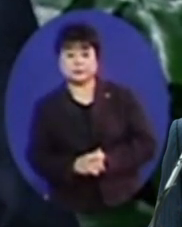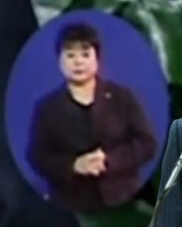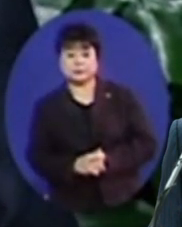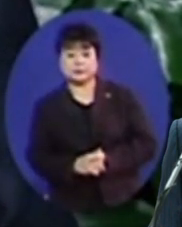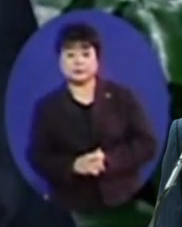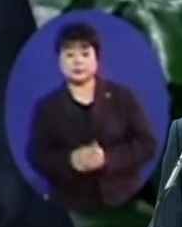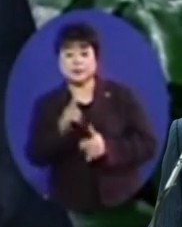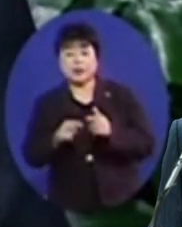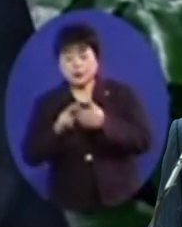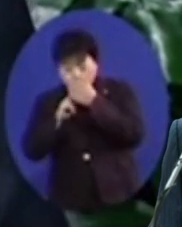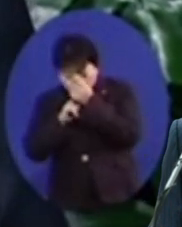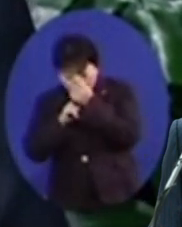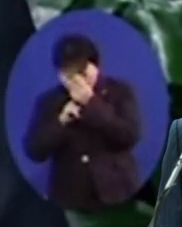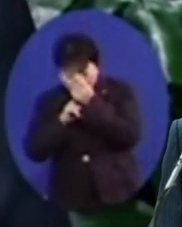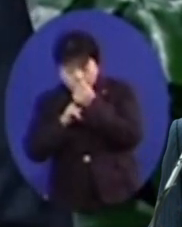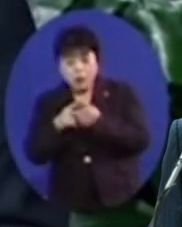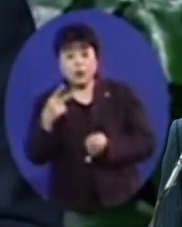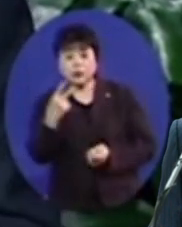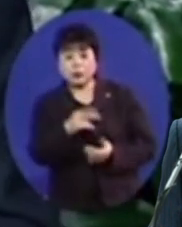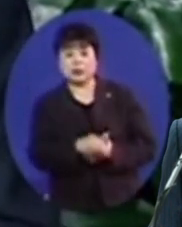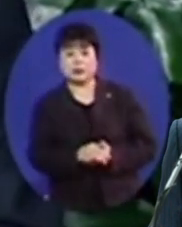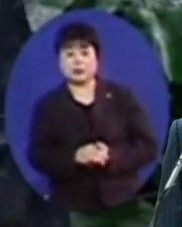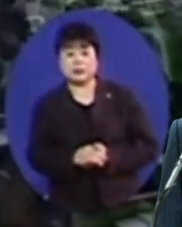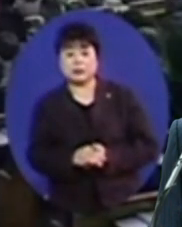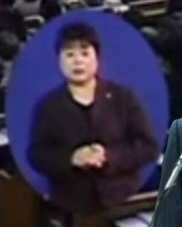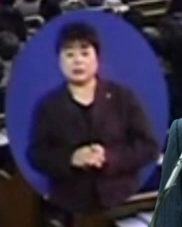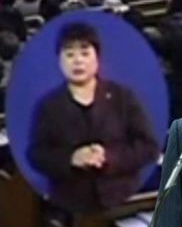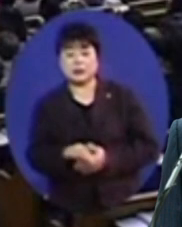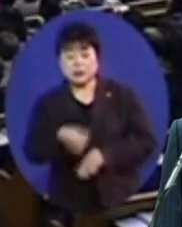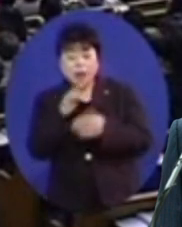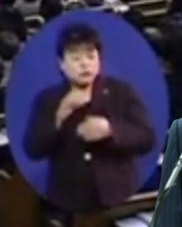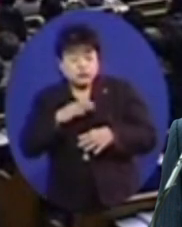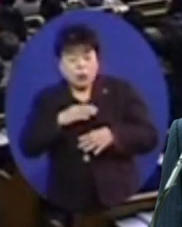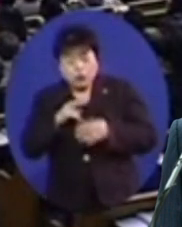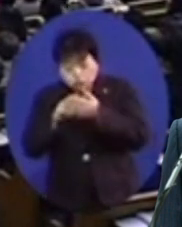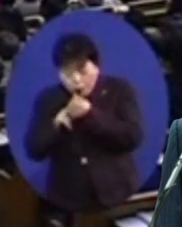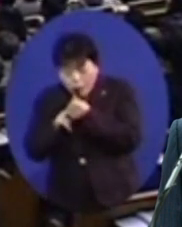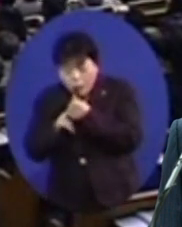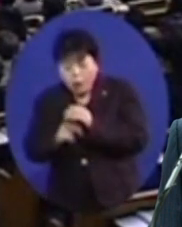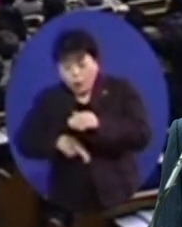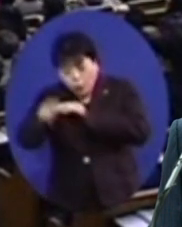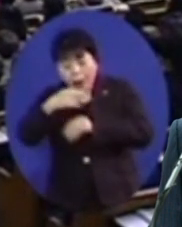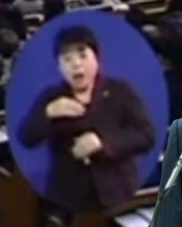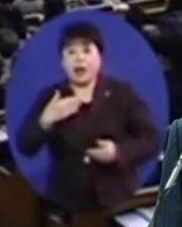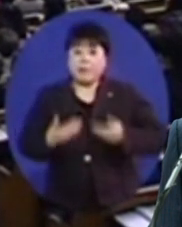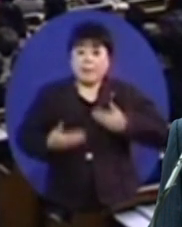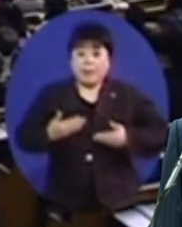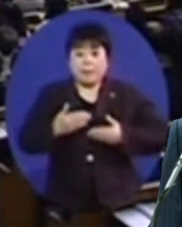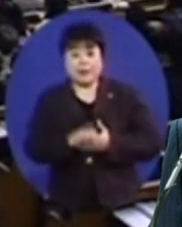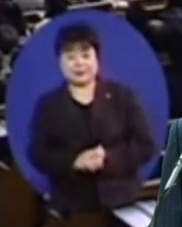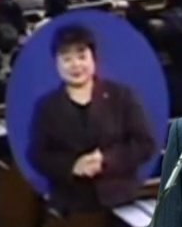나무 뒤에 숨고 언덕에 숨고 도망치기 바쁩니다.